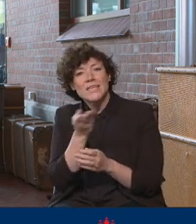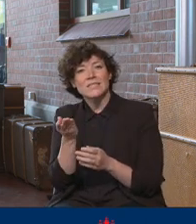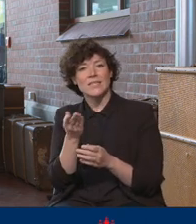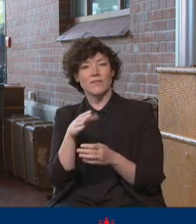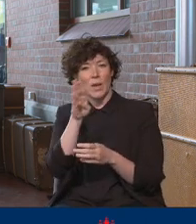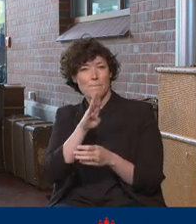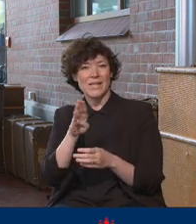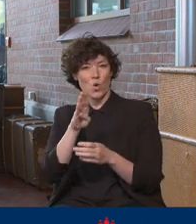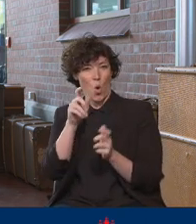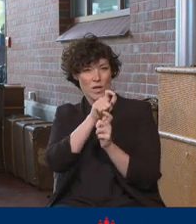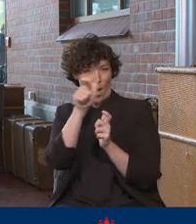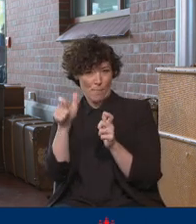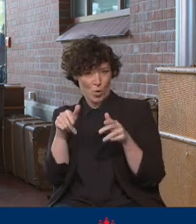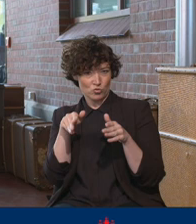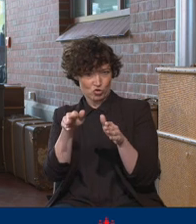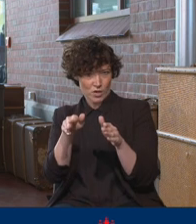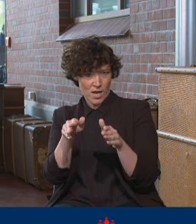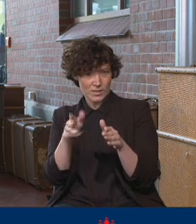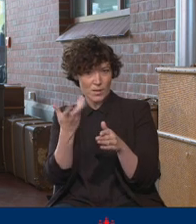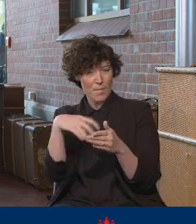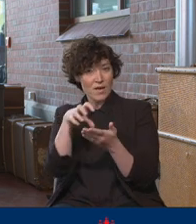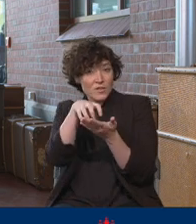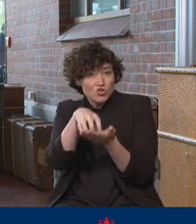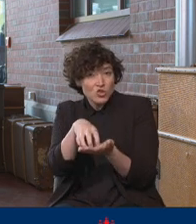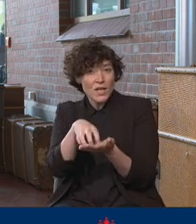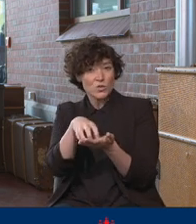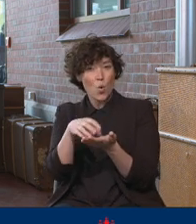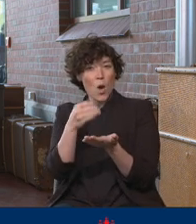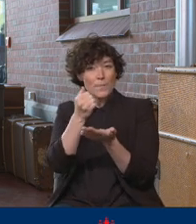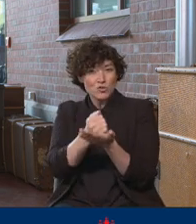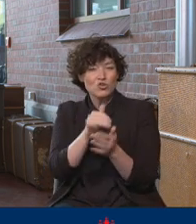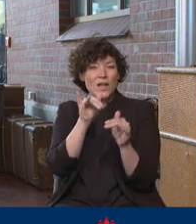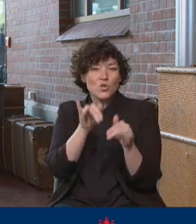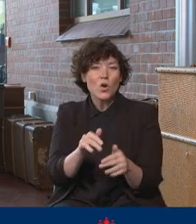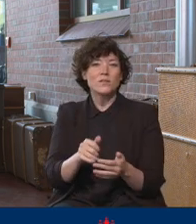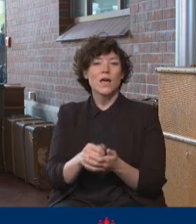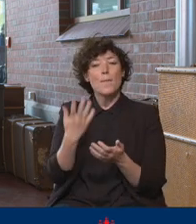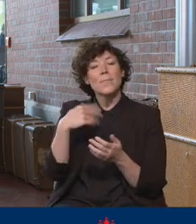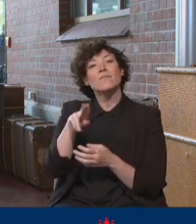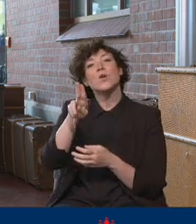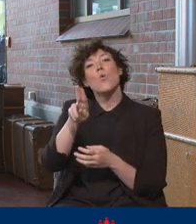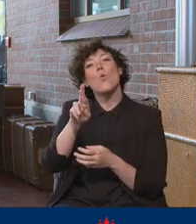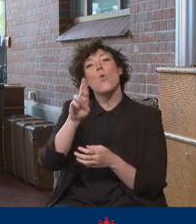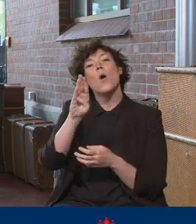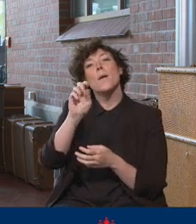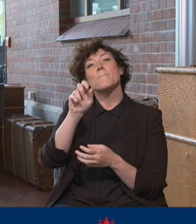schon aufgesetzt und fortzuführen kleinere kleinteilige urbane produktionen einzuführen